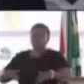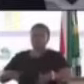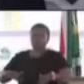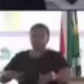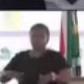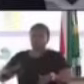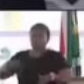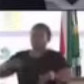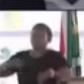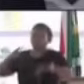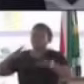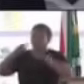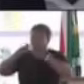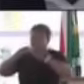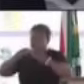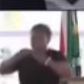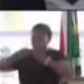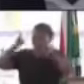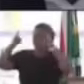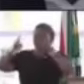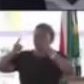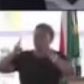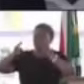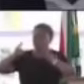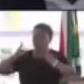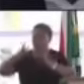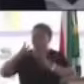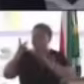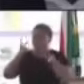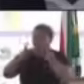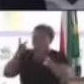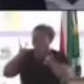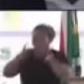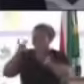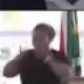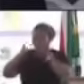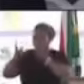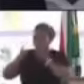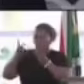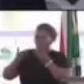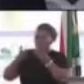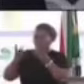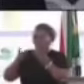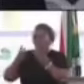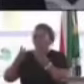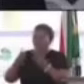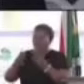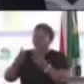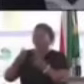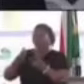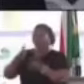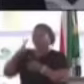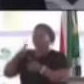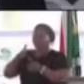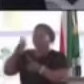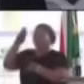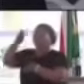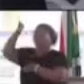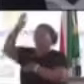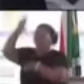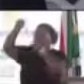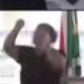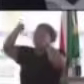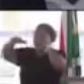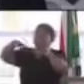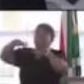Sizonivula amehlo ke namhlanje ukuthi nibone umcebo wenu uNkulunkulu anibusise ngawo.